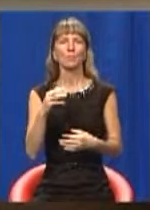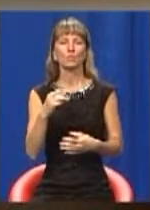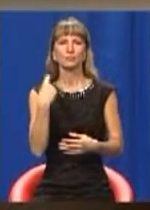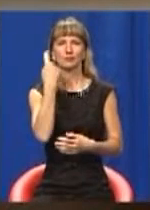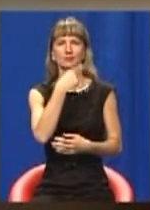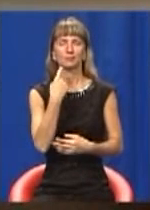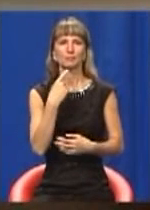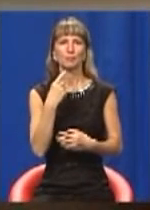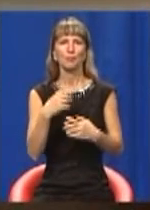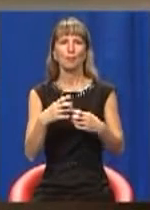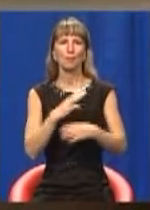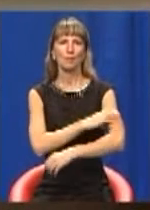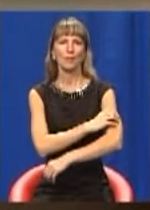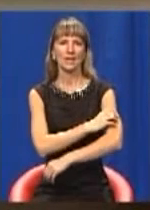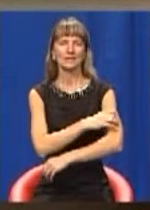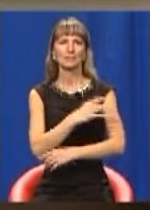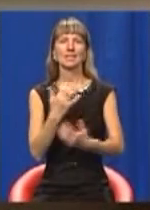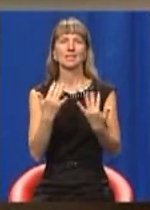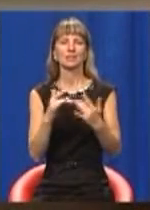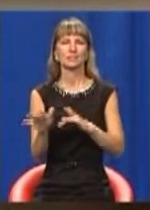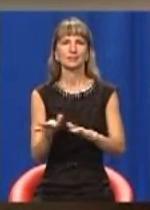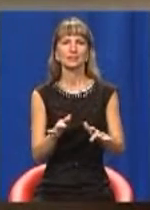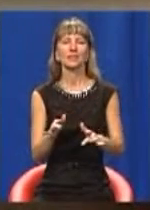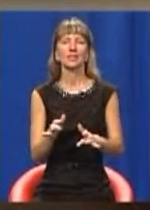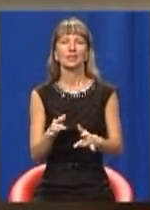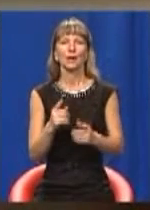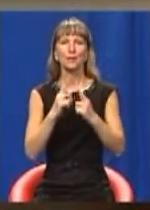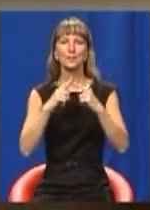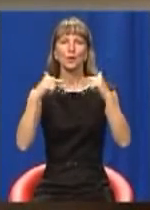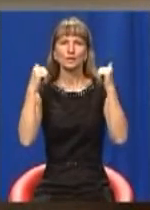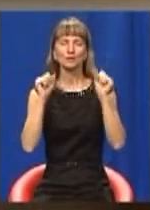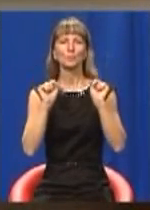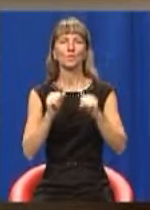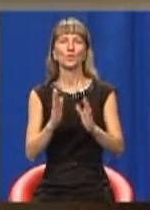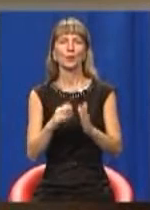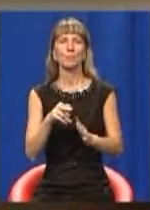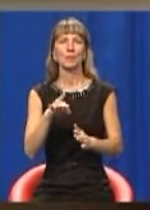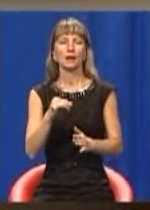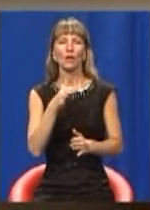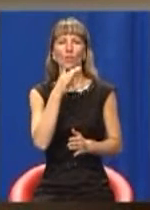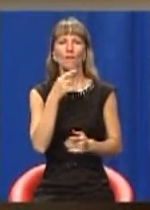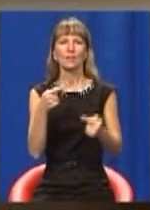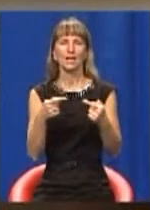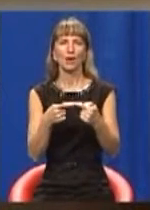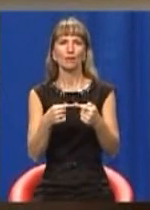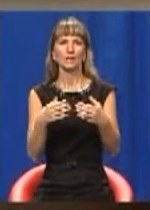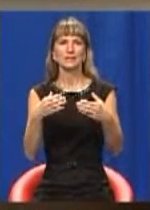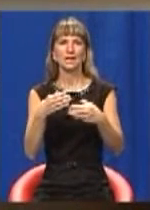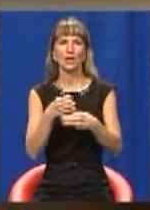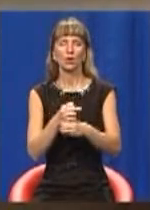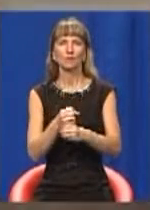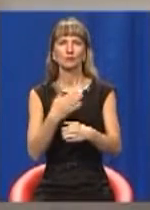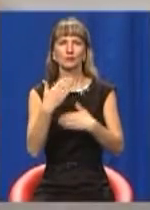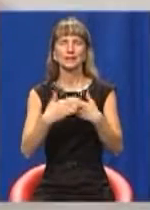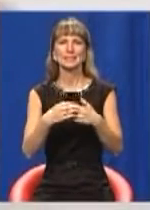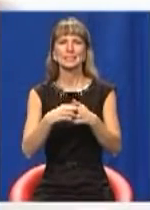від наших м'язів неймовірної кількості дій. Звичайна посмішка можлива тільки при одночасному скороченні близько